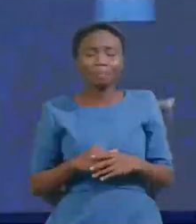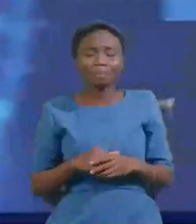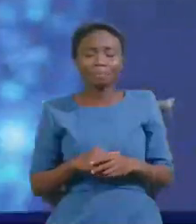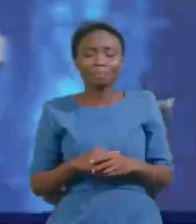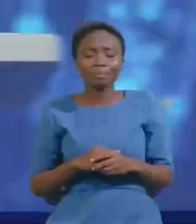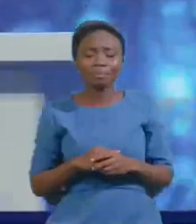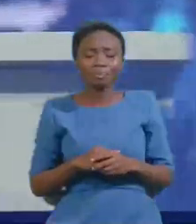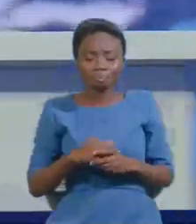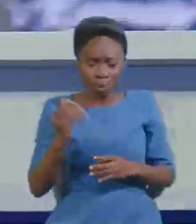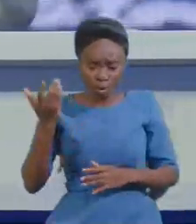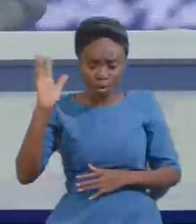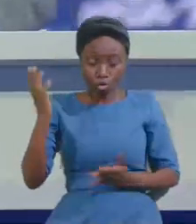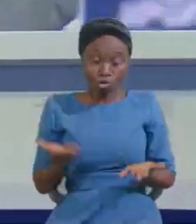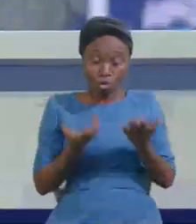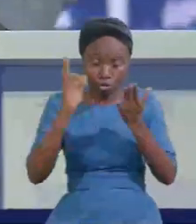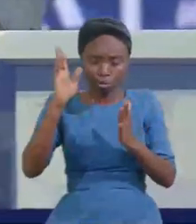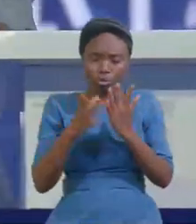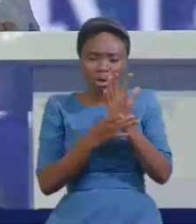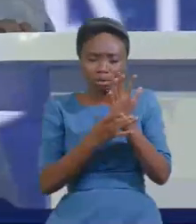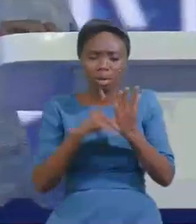la paix dans mes plans.